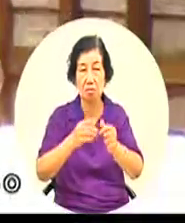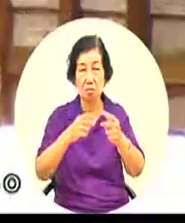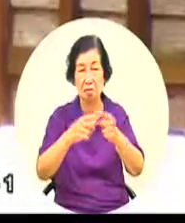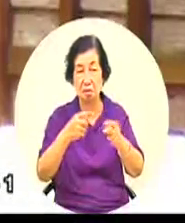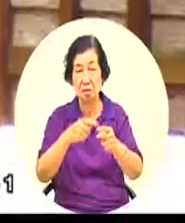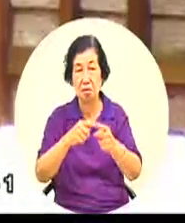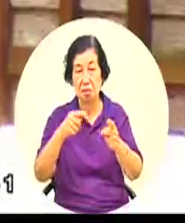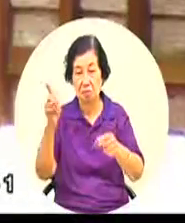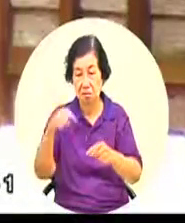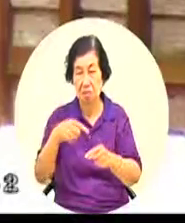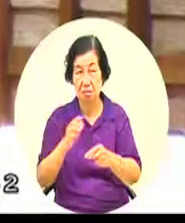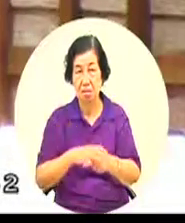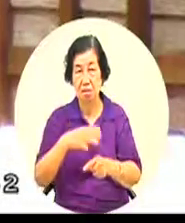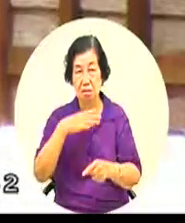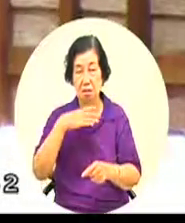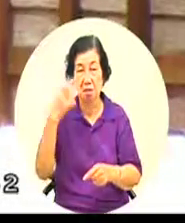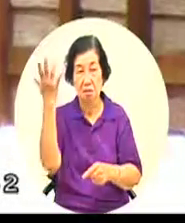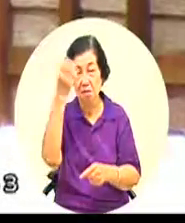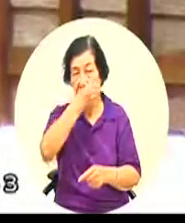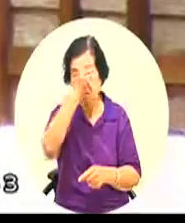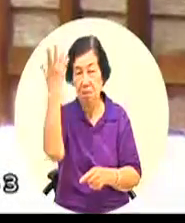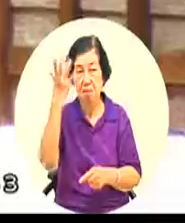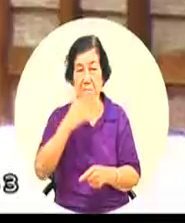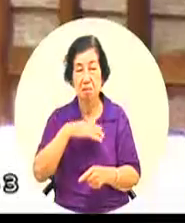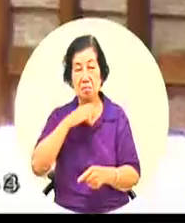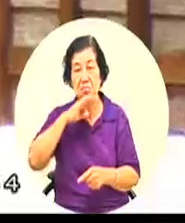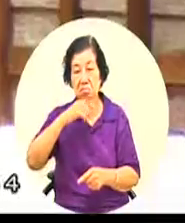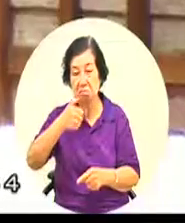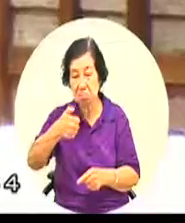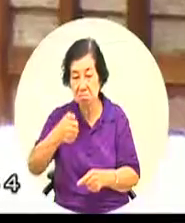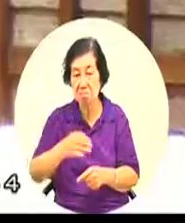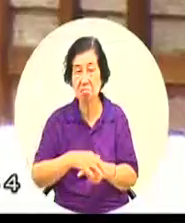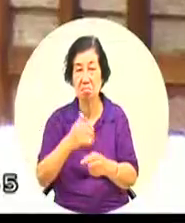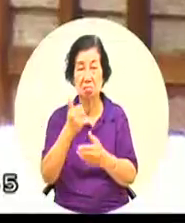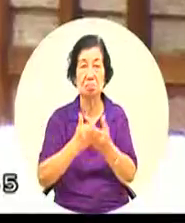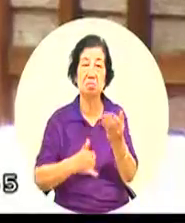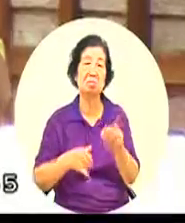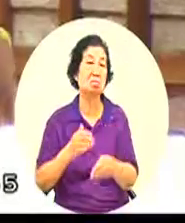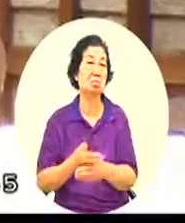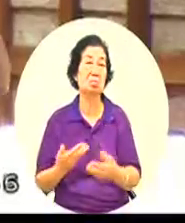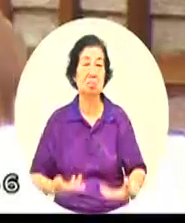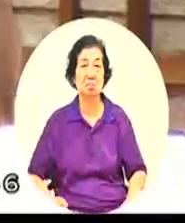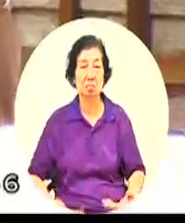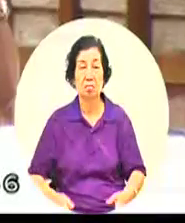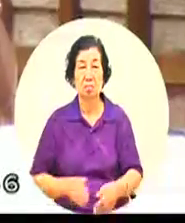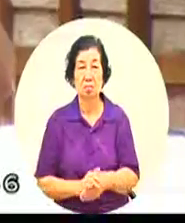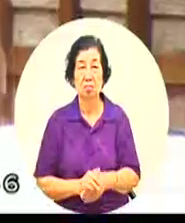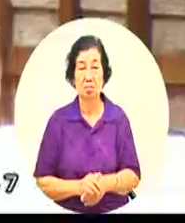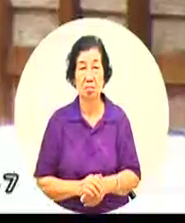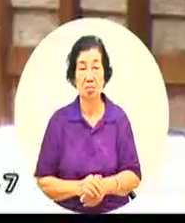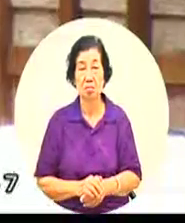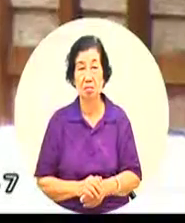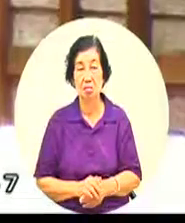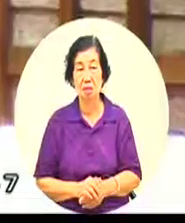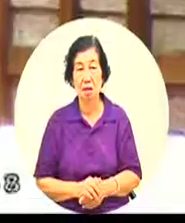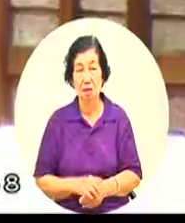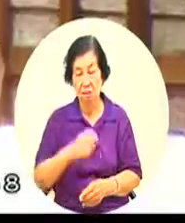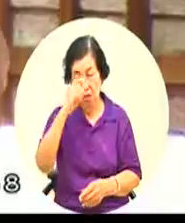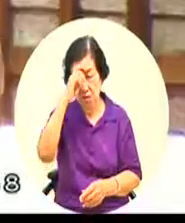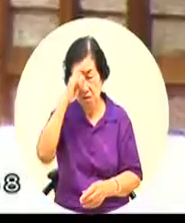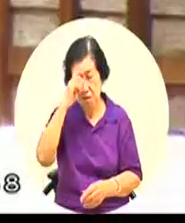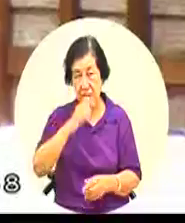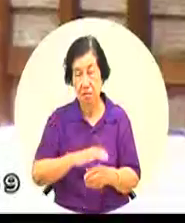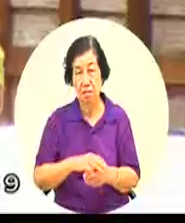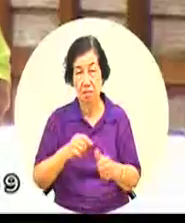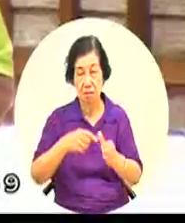年就都来啊，吼、哦，这个问题有需要在教育改革方案当中，吼、哦，希望局长会当对这个方面做